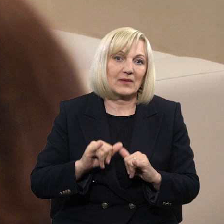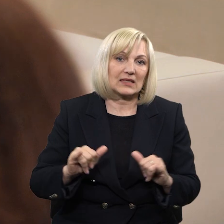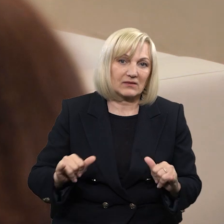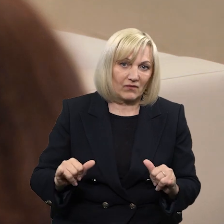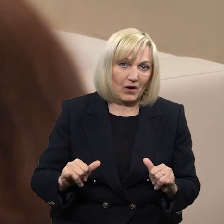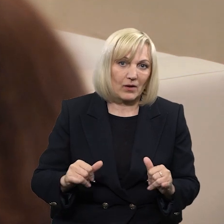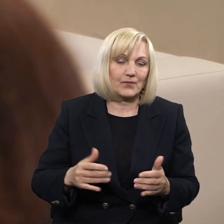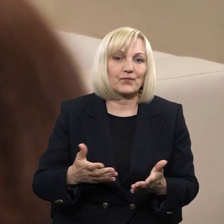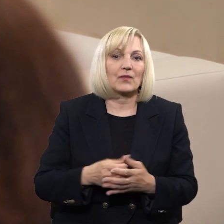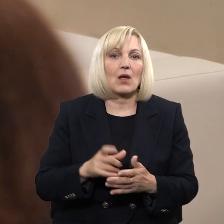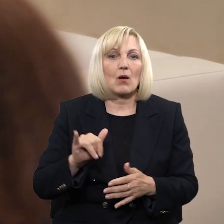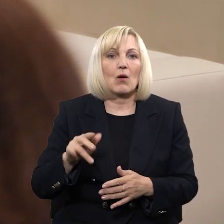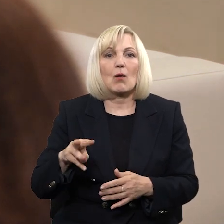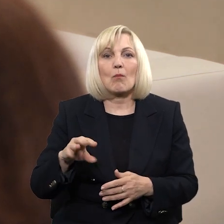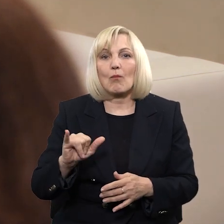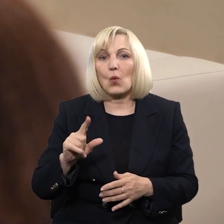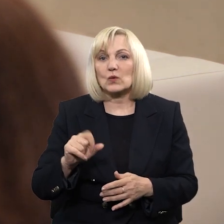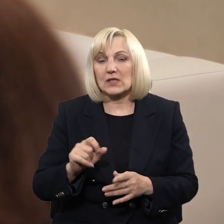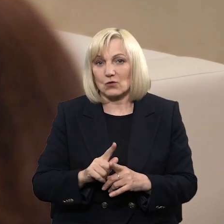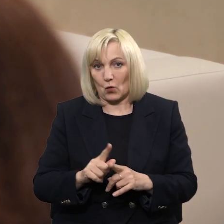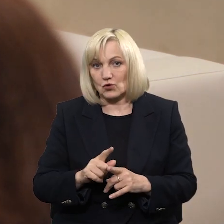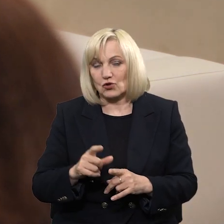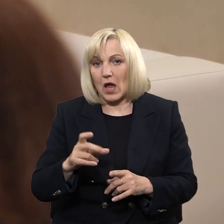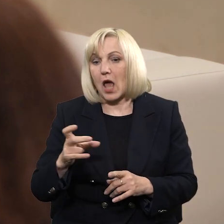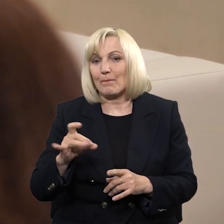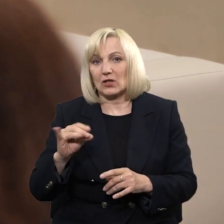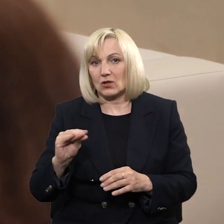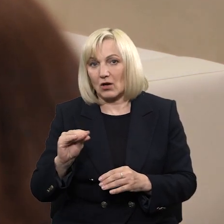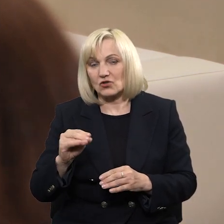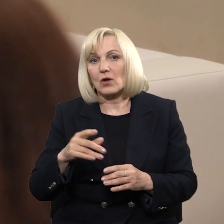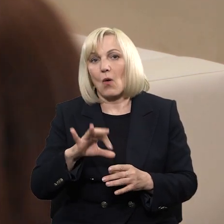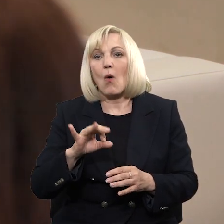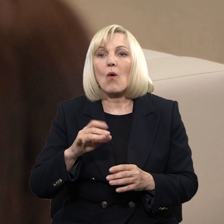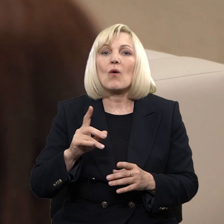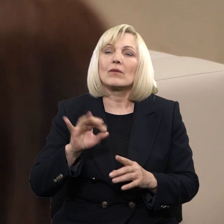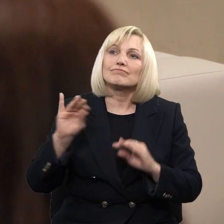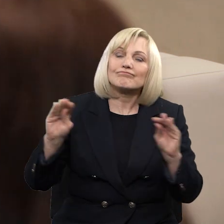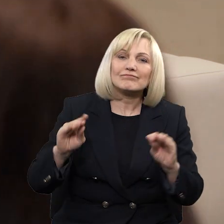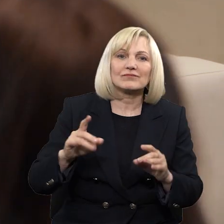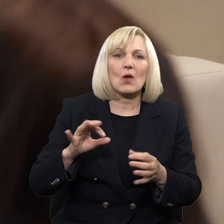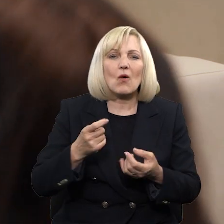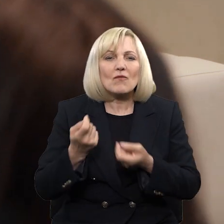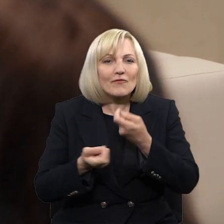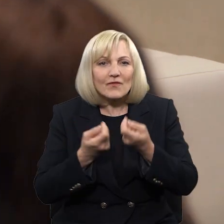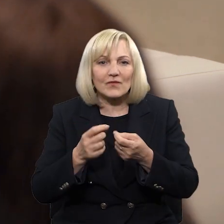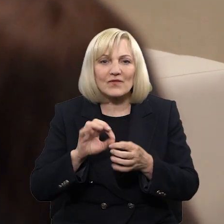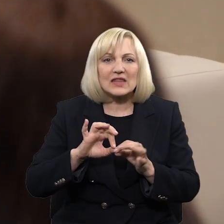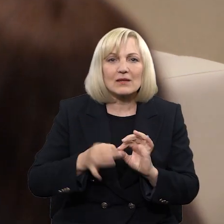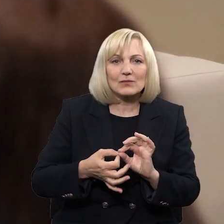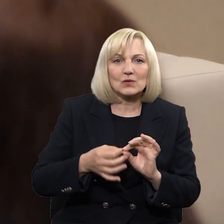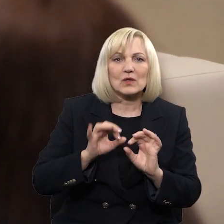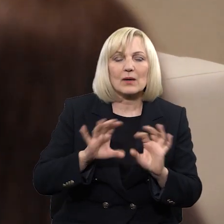развиваем Муза Эрмитажа тоже такая очень Женский взгляд на предметы в музее Эрмитаж деталях